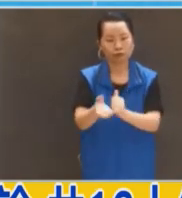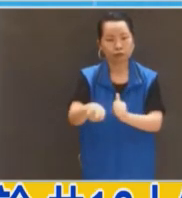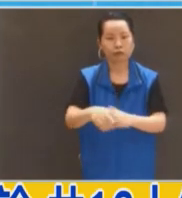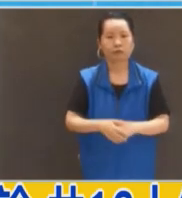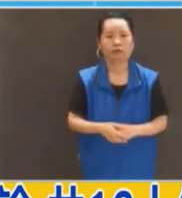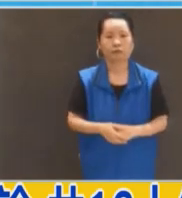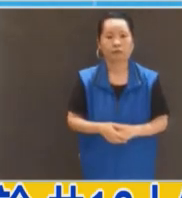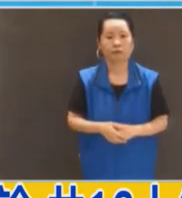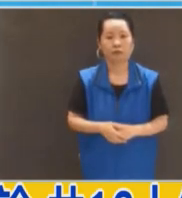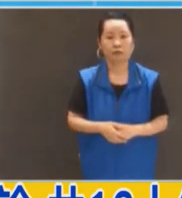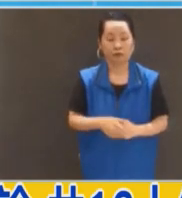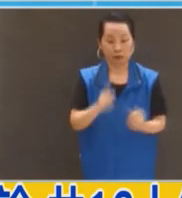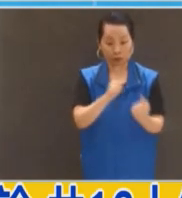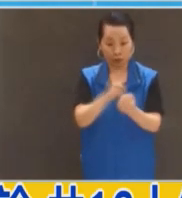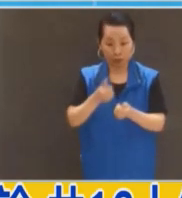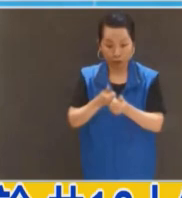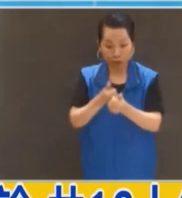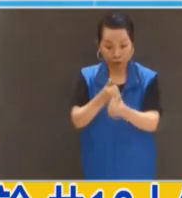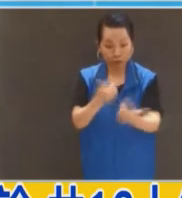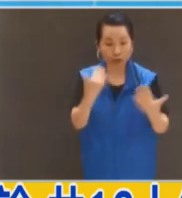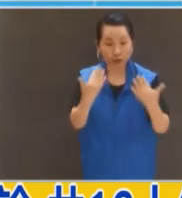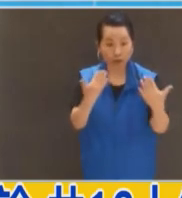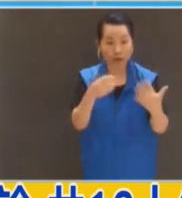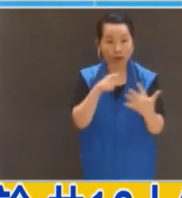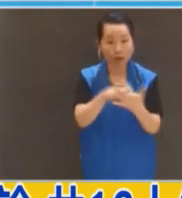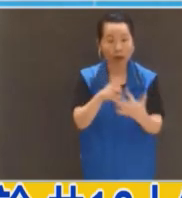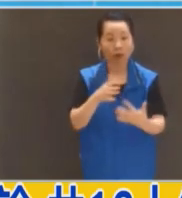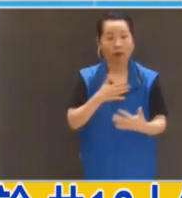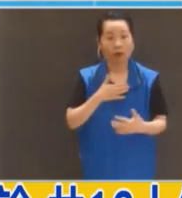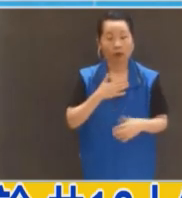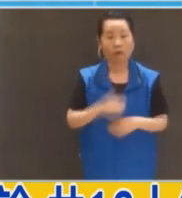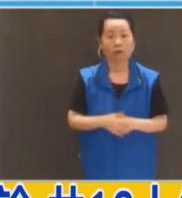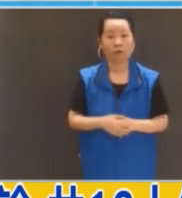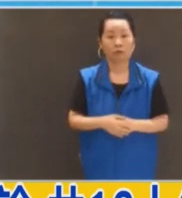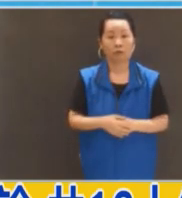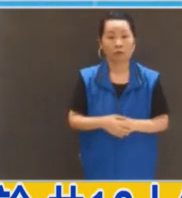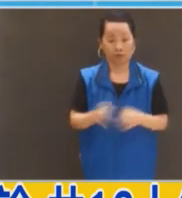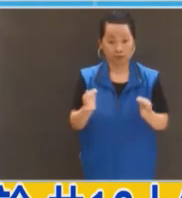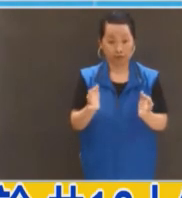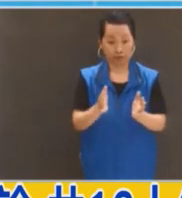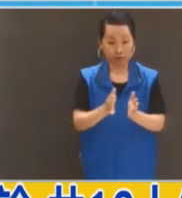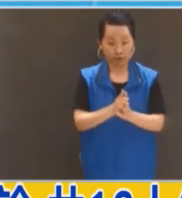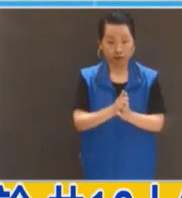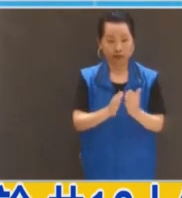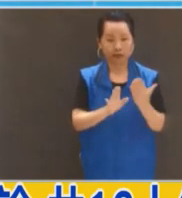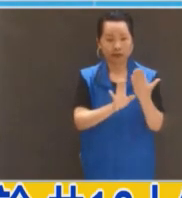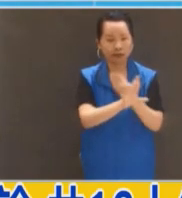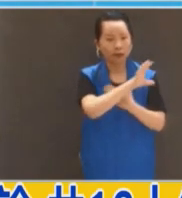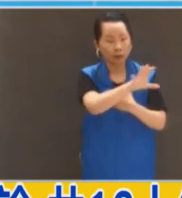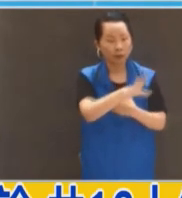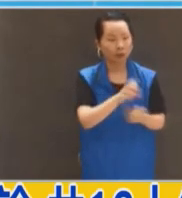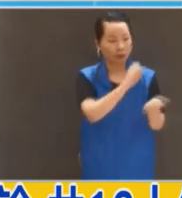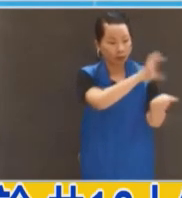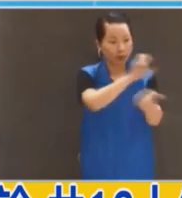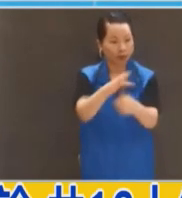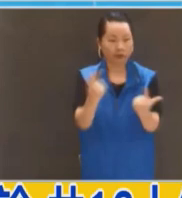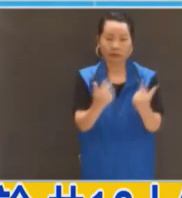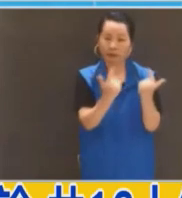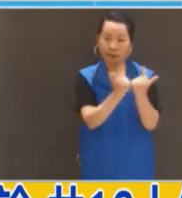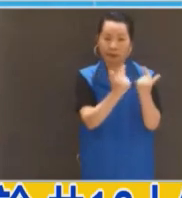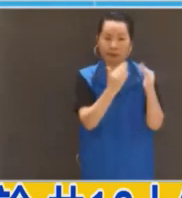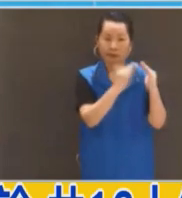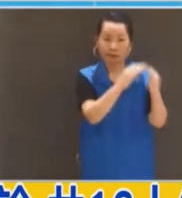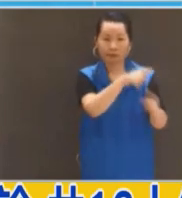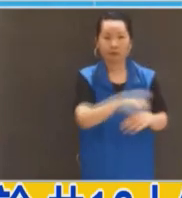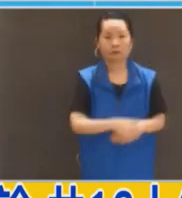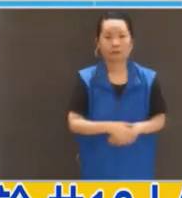我们把相关的意调做好以后，我们就会随时通报给他县市，包括台北市，让他们随